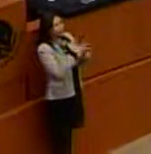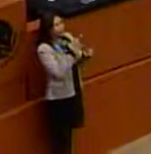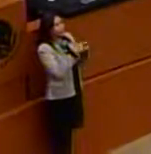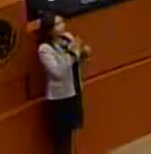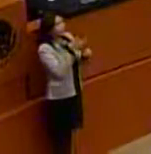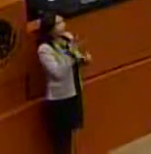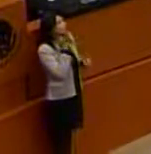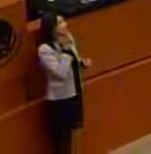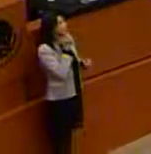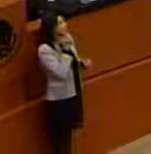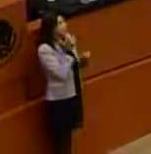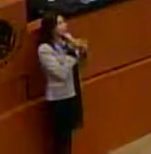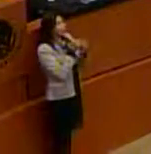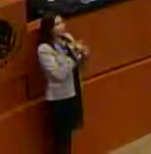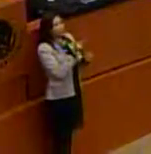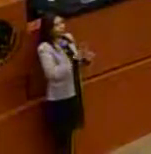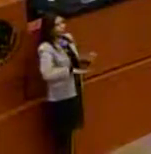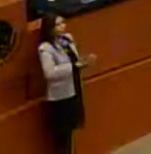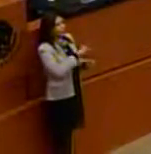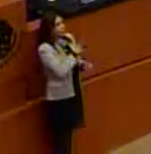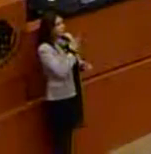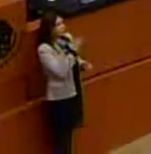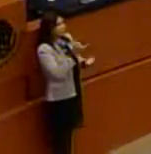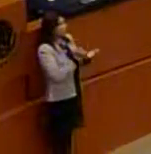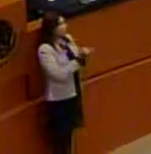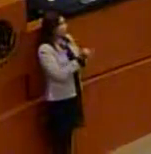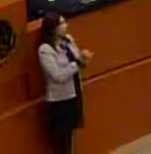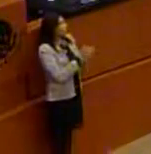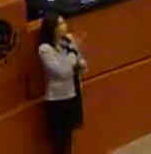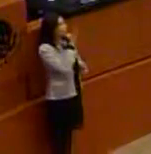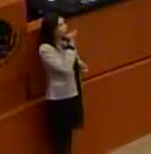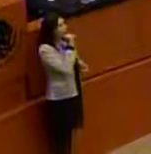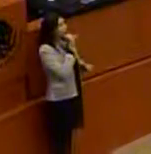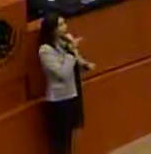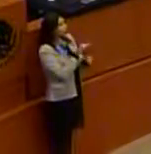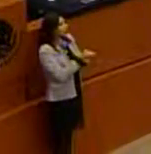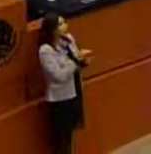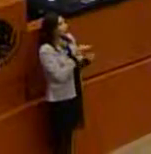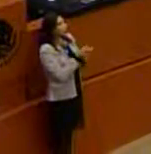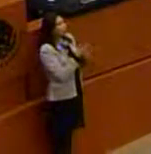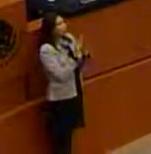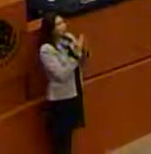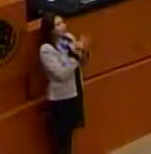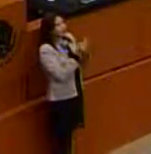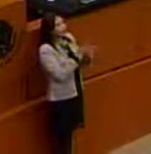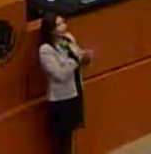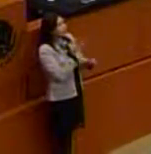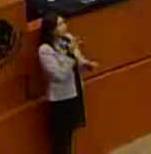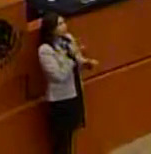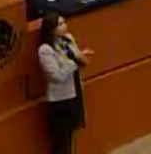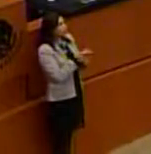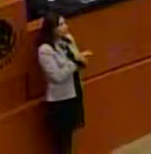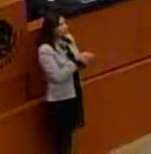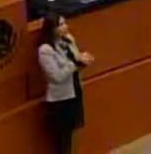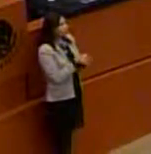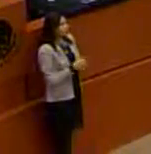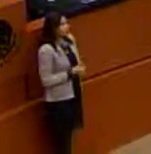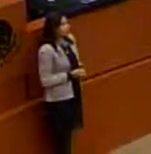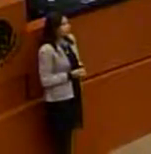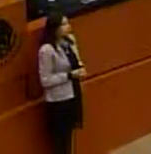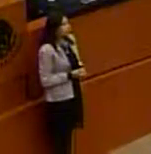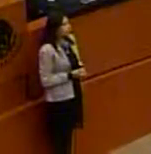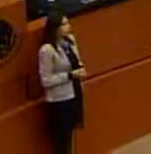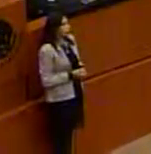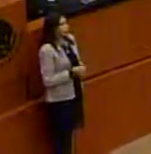voie de référendum de le décider. Nous ne pouvons donc pas garantir exactement quel modèle sera choisi. Ce qui est en particulier craint est que le